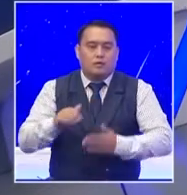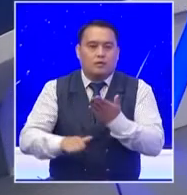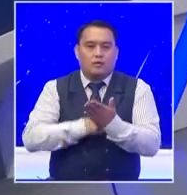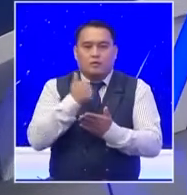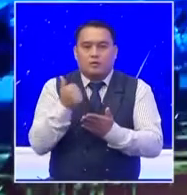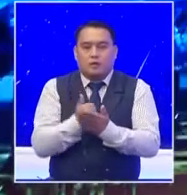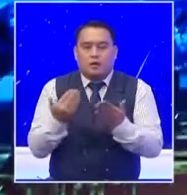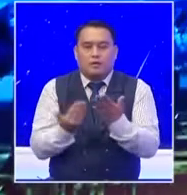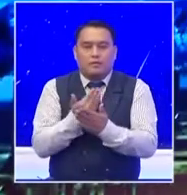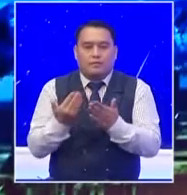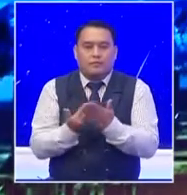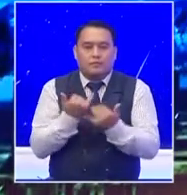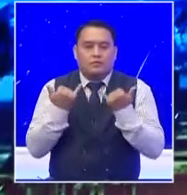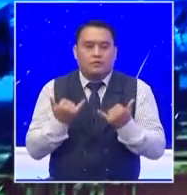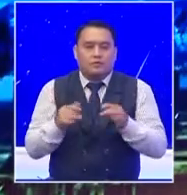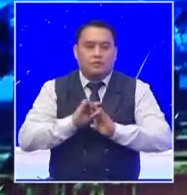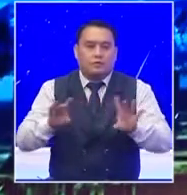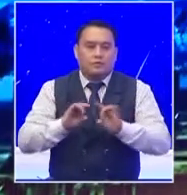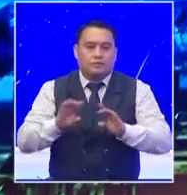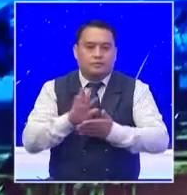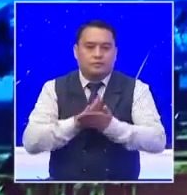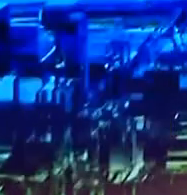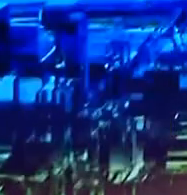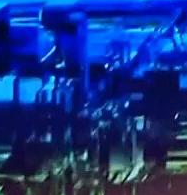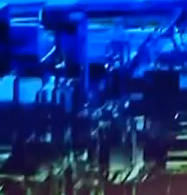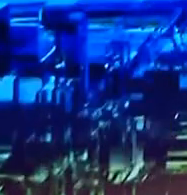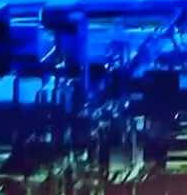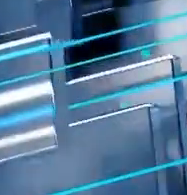Жумабеков. Сегодня в программе.